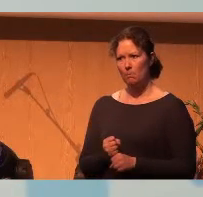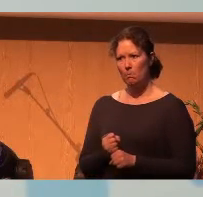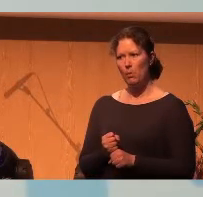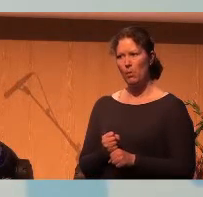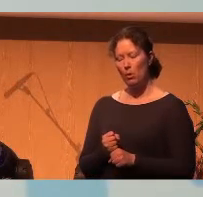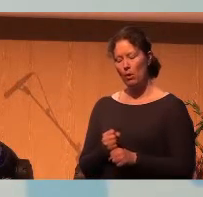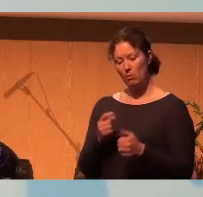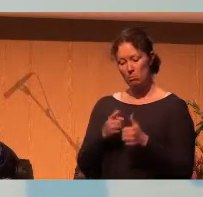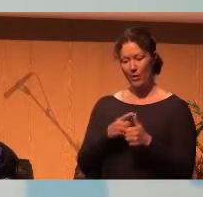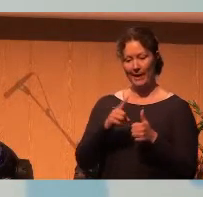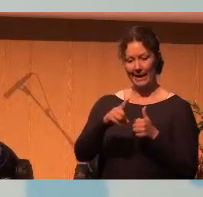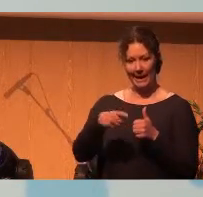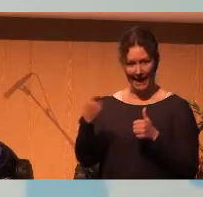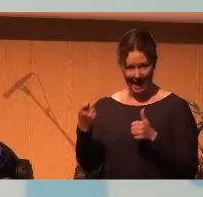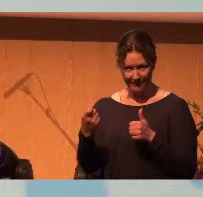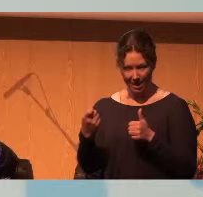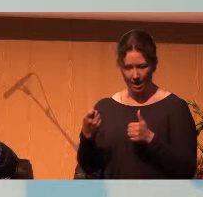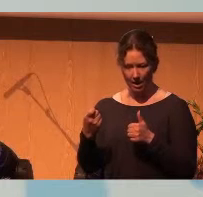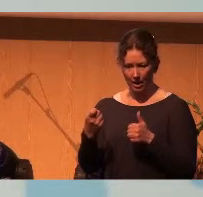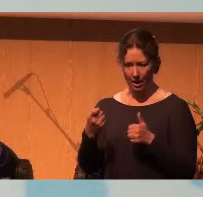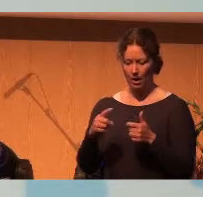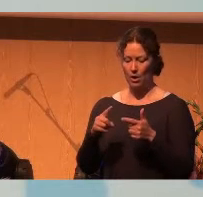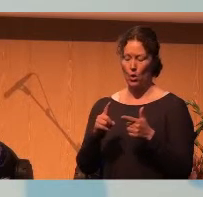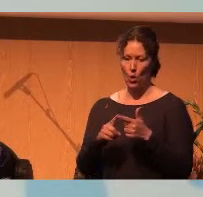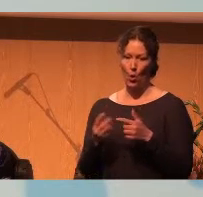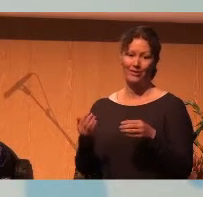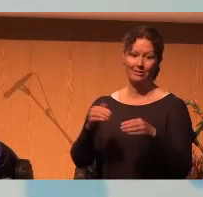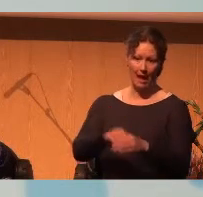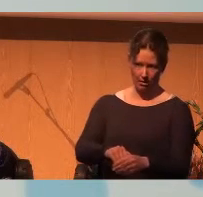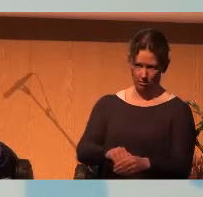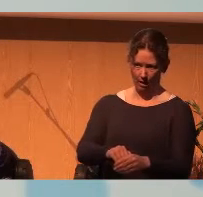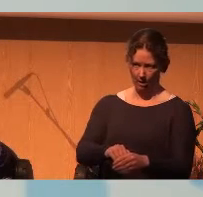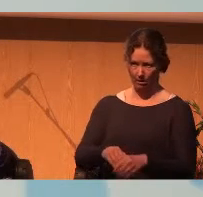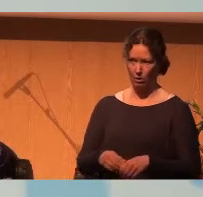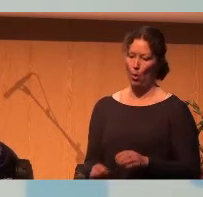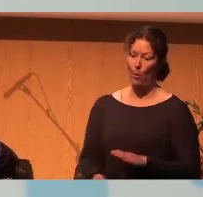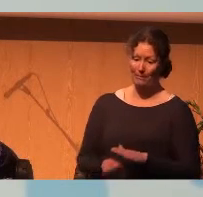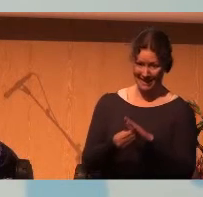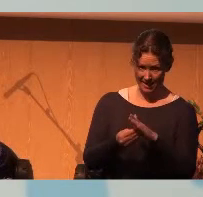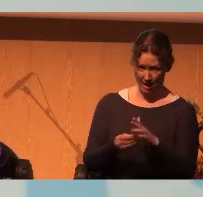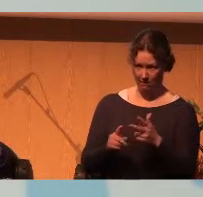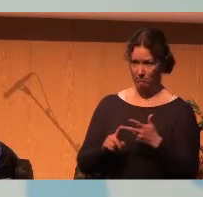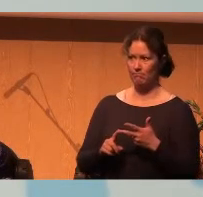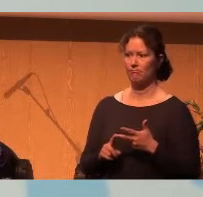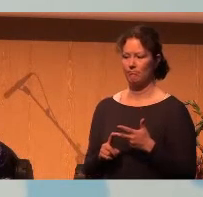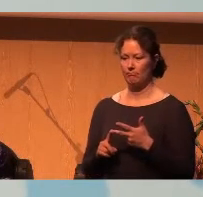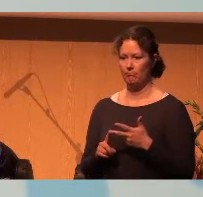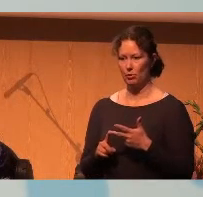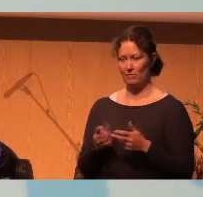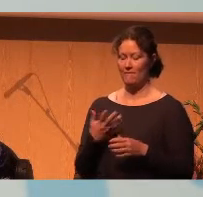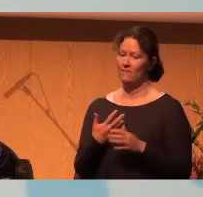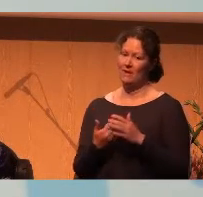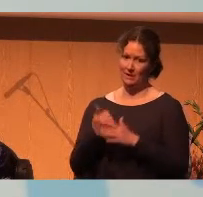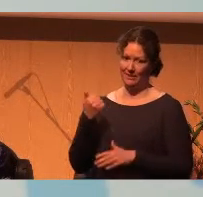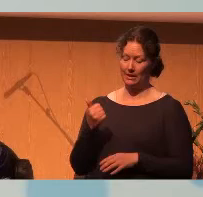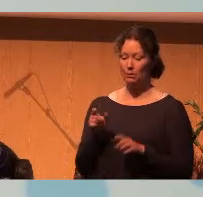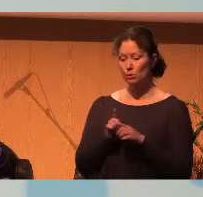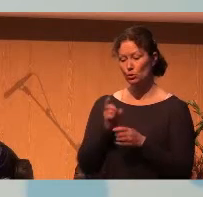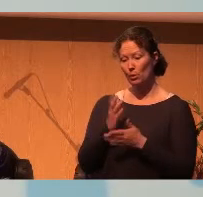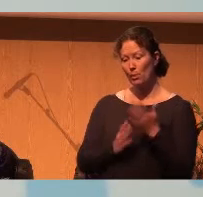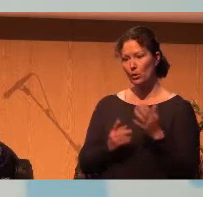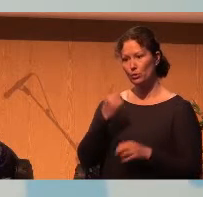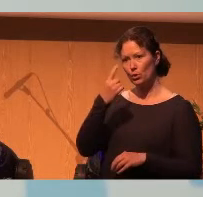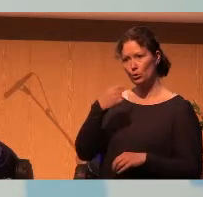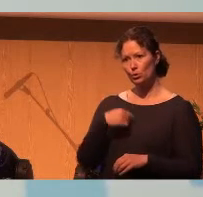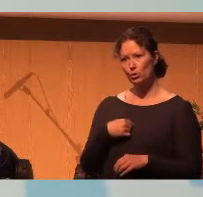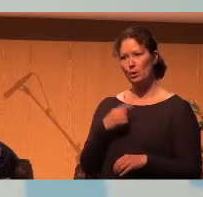dere må både kreve, men dere må også delta og bidra. Det er ekstremt viktig, og på den måten så tror jeg vi